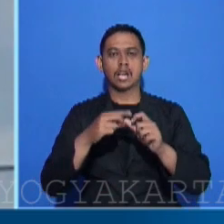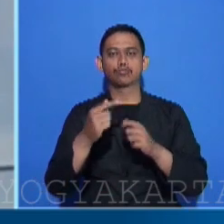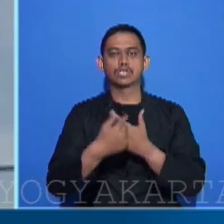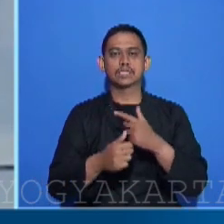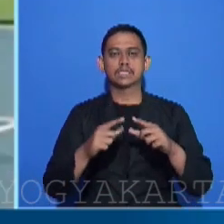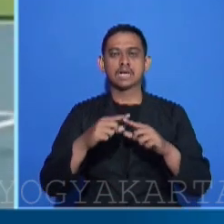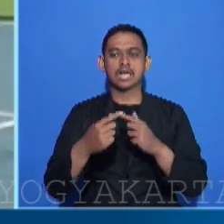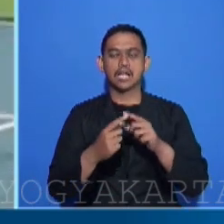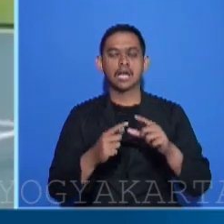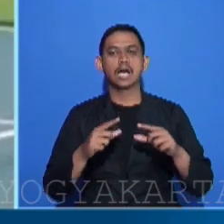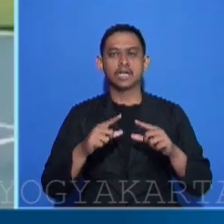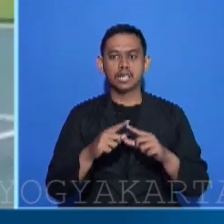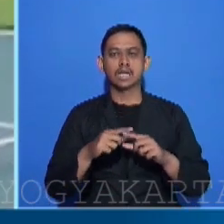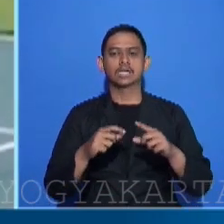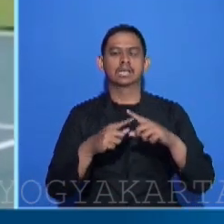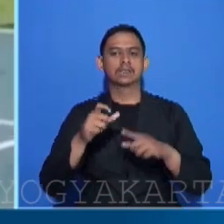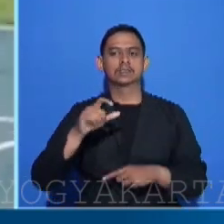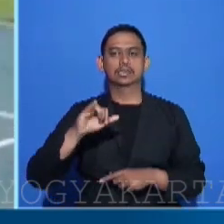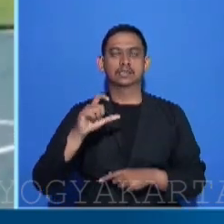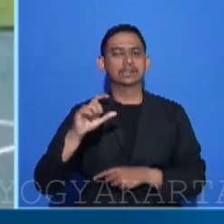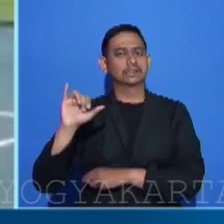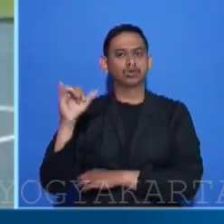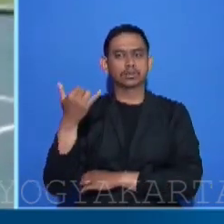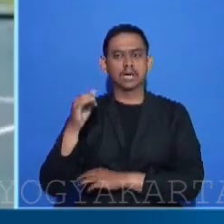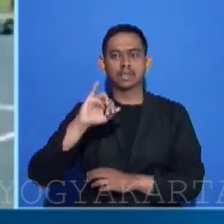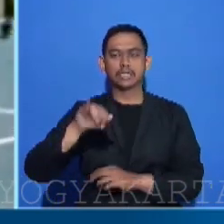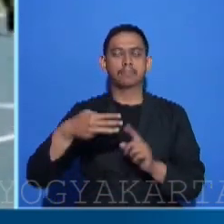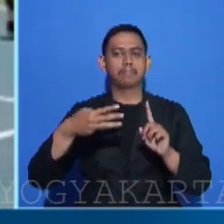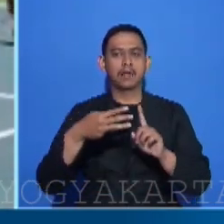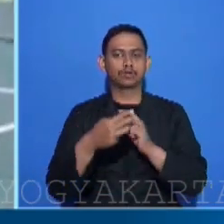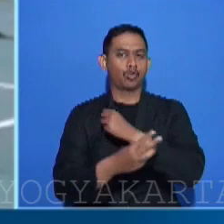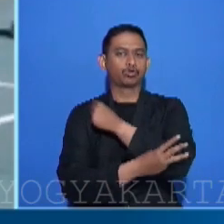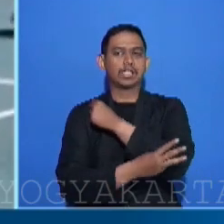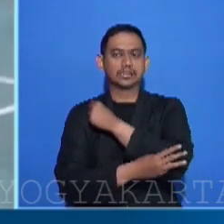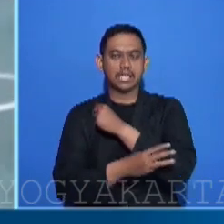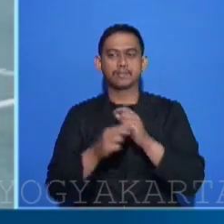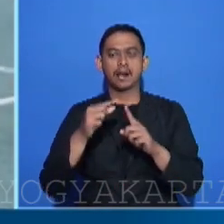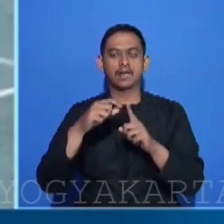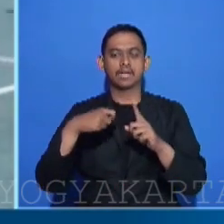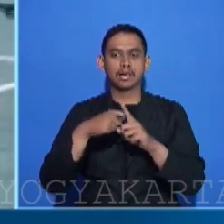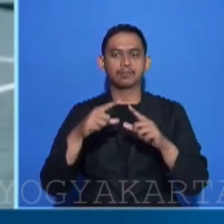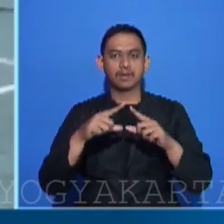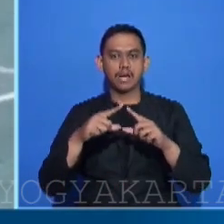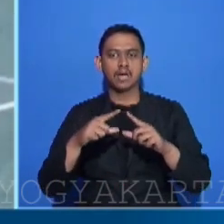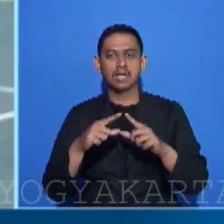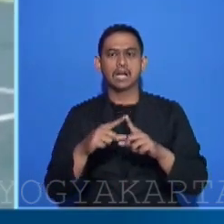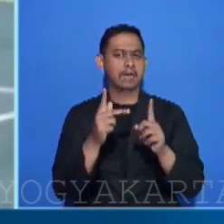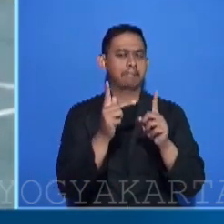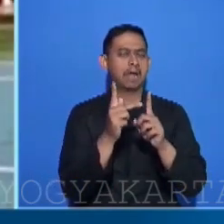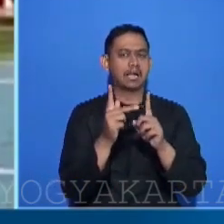dolarman ATC Jogja pelti Banjarnegara txb Wonogiri TDK Ambarawa TBS Semarang media